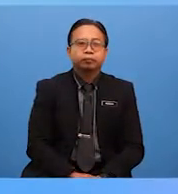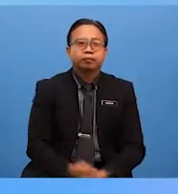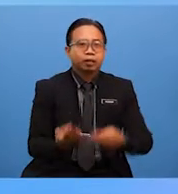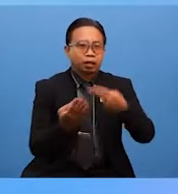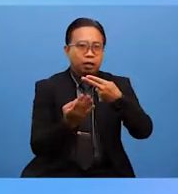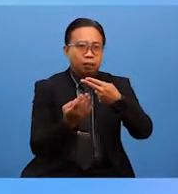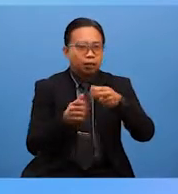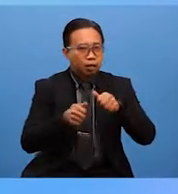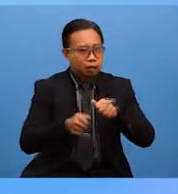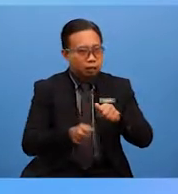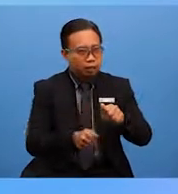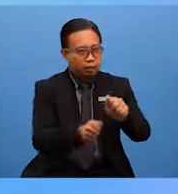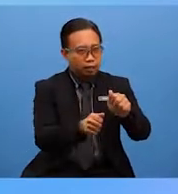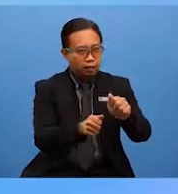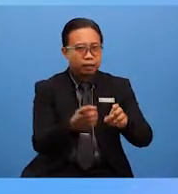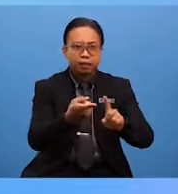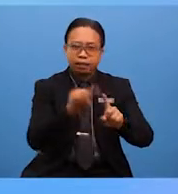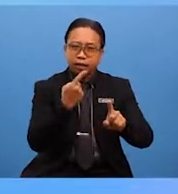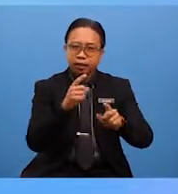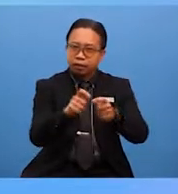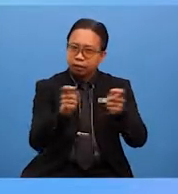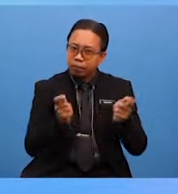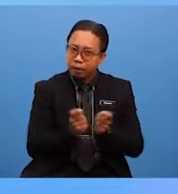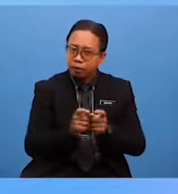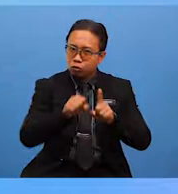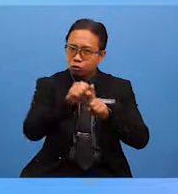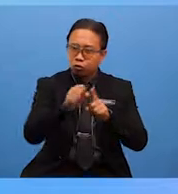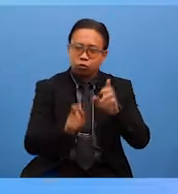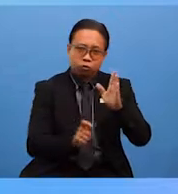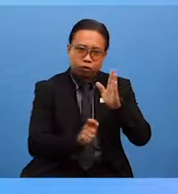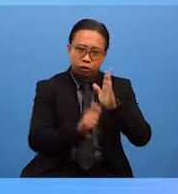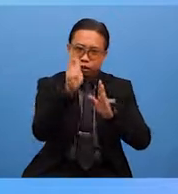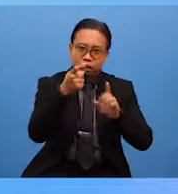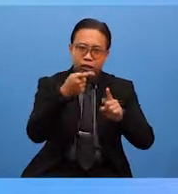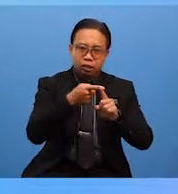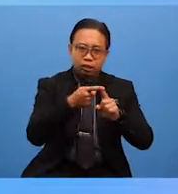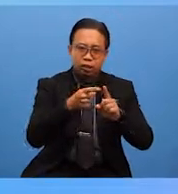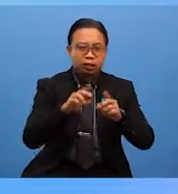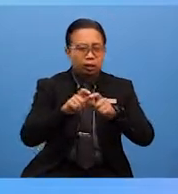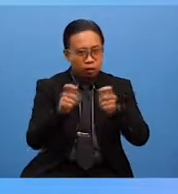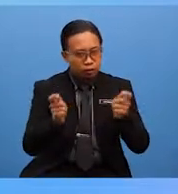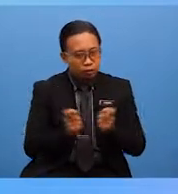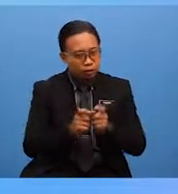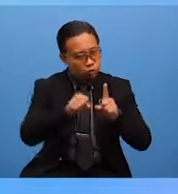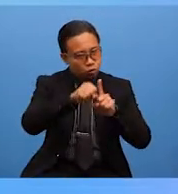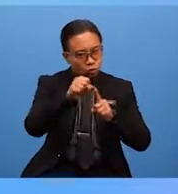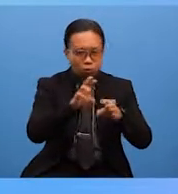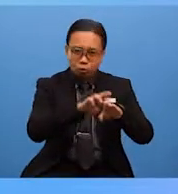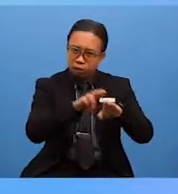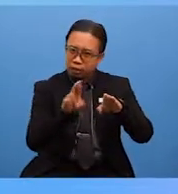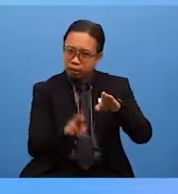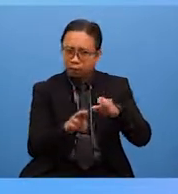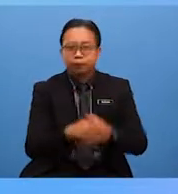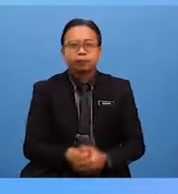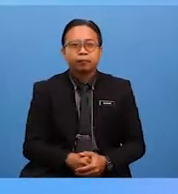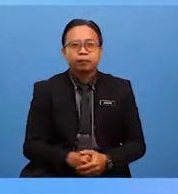mengalir dari kawasan yang bersuhu tinggi ke kawasan yang bersuhu rendah dalam kata